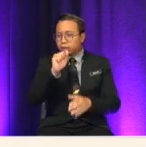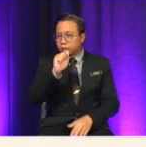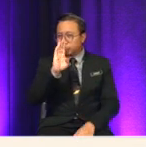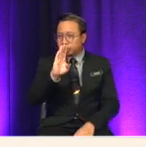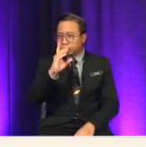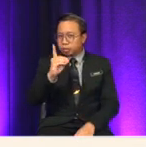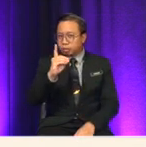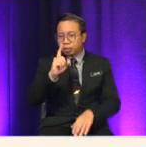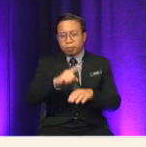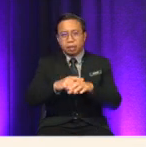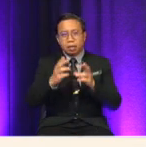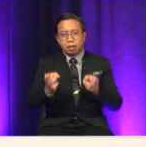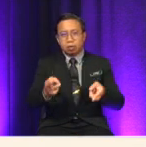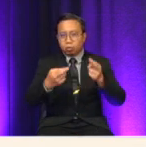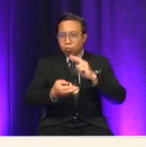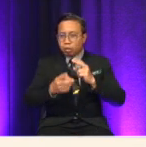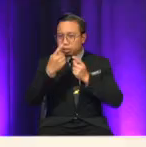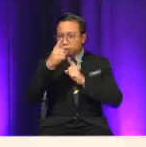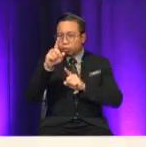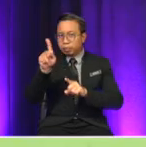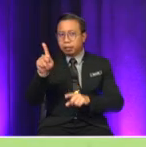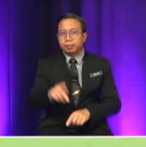C pada ruang jawapan. Silakan Lisa.